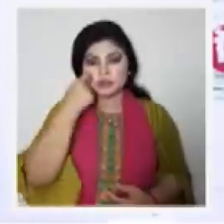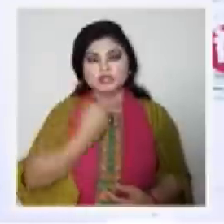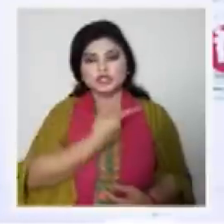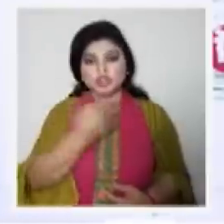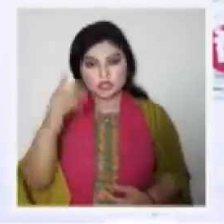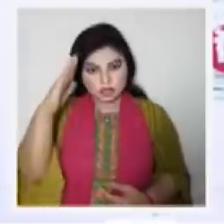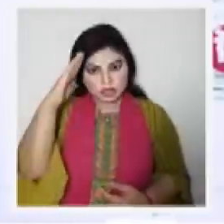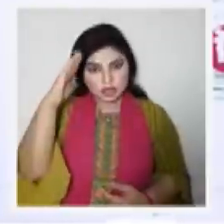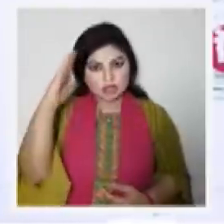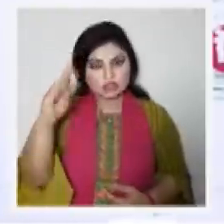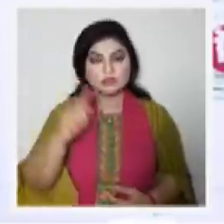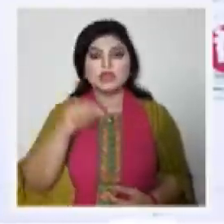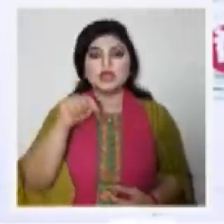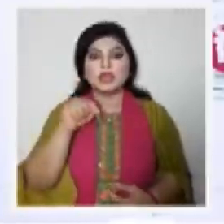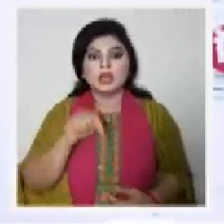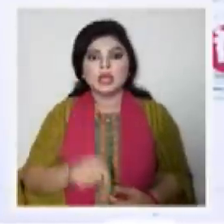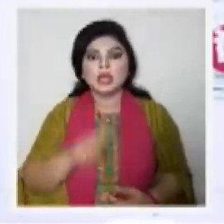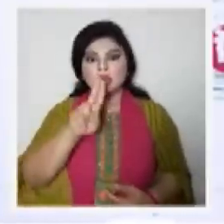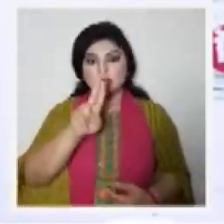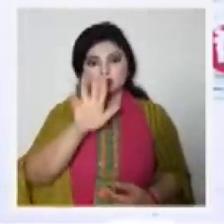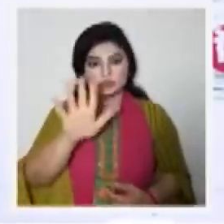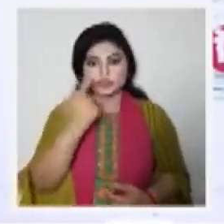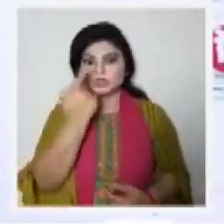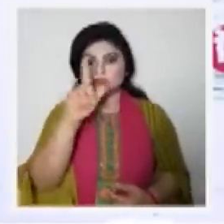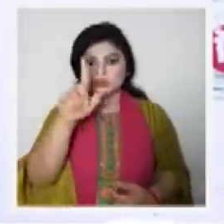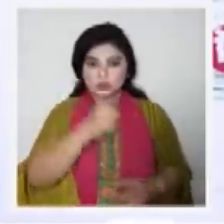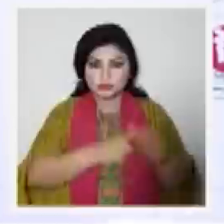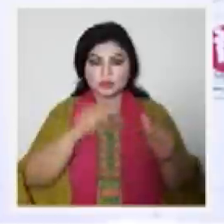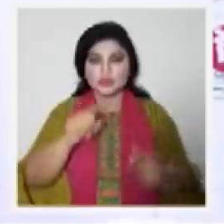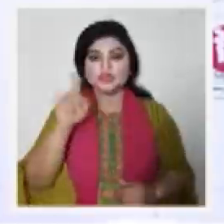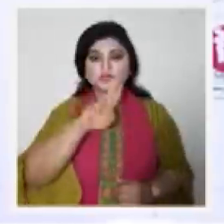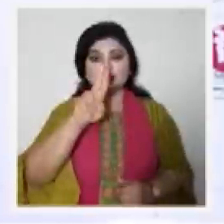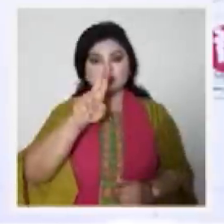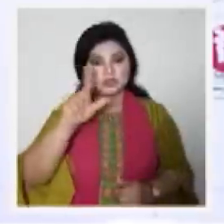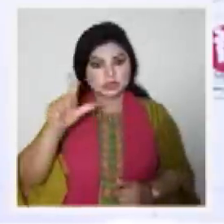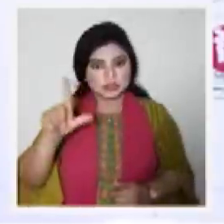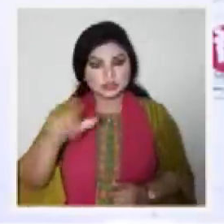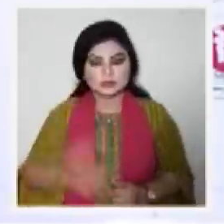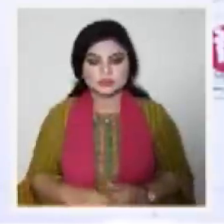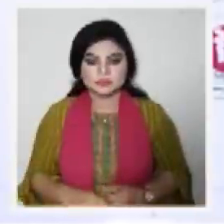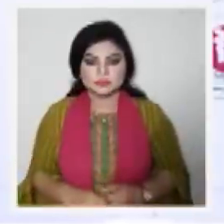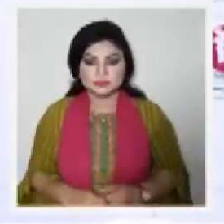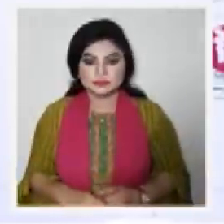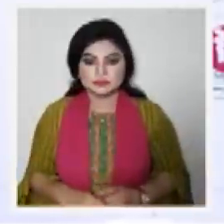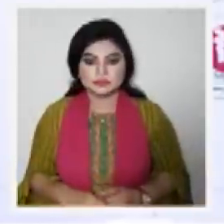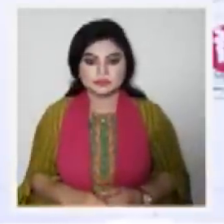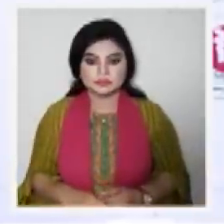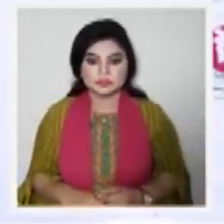দেশবাসী এবং প্রবাসী ভাই ও বোনেরা, আসসালামু আলাইকুম। আজ 25 জুলাই 2020,